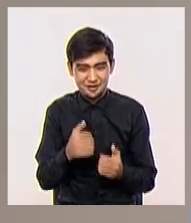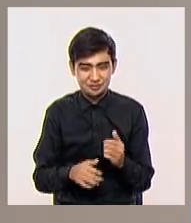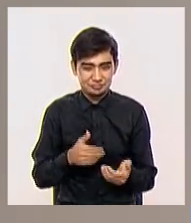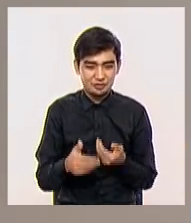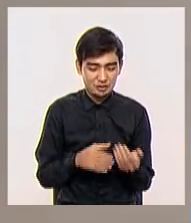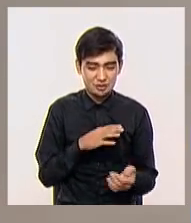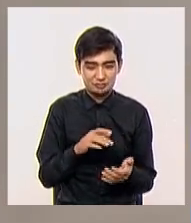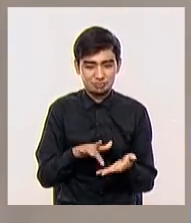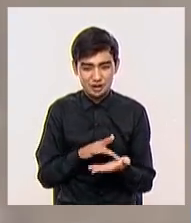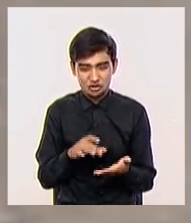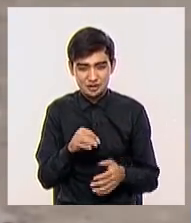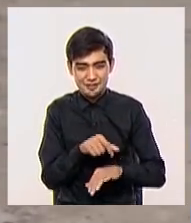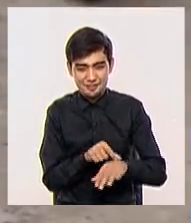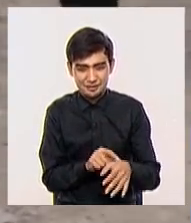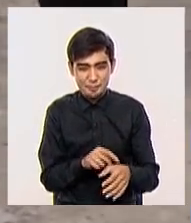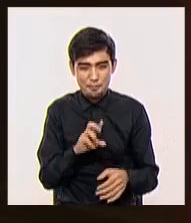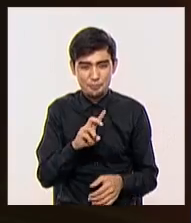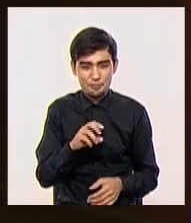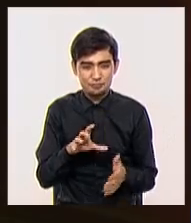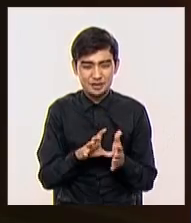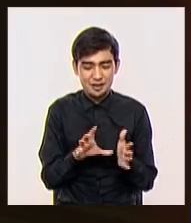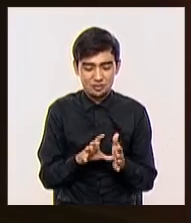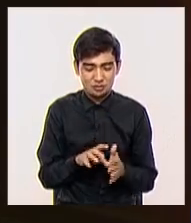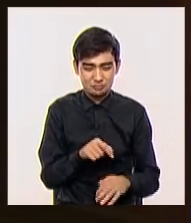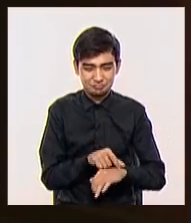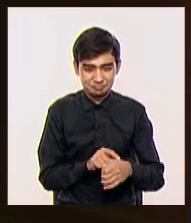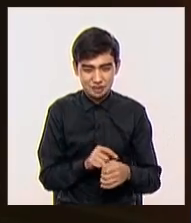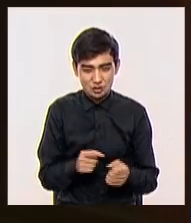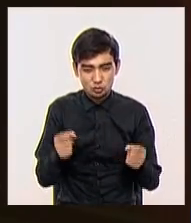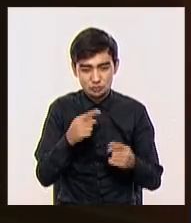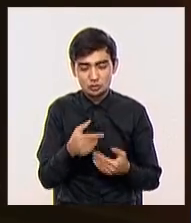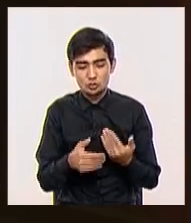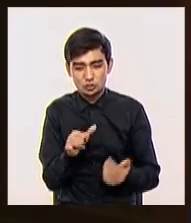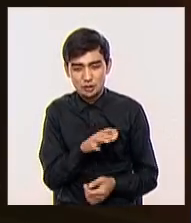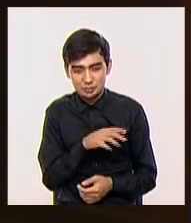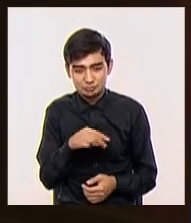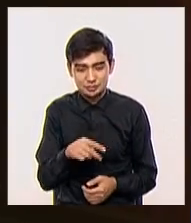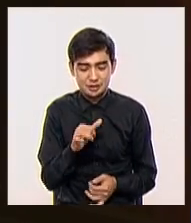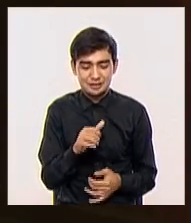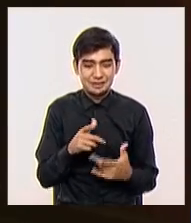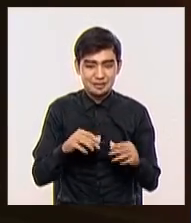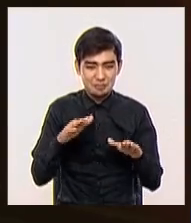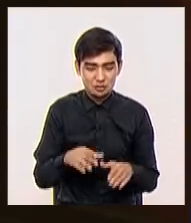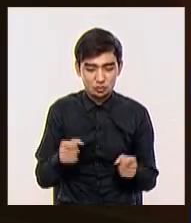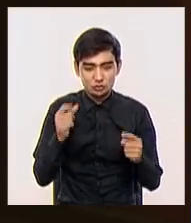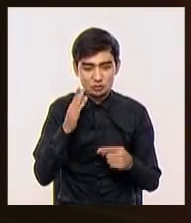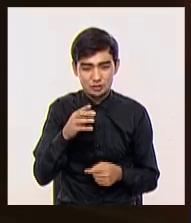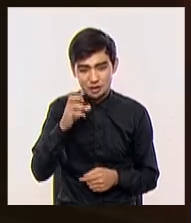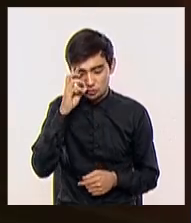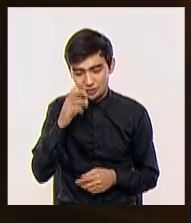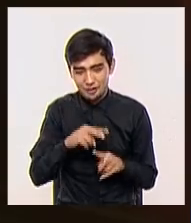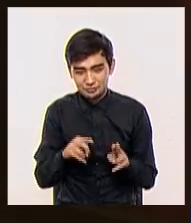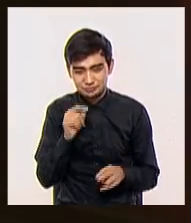планшеттер мен электронды білезіктер арқылы қадағаланып отырады. Бұл тәжірибе мемлекеттік бюджетті үнемдеуге және де